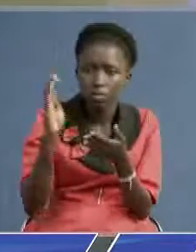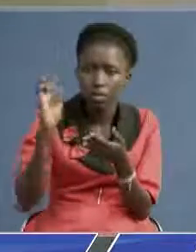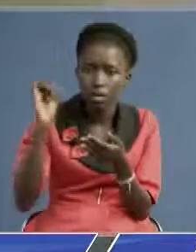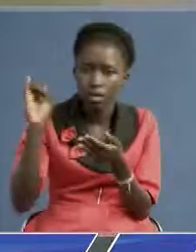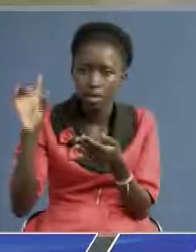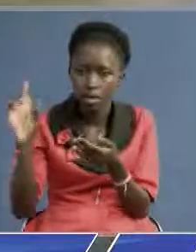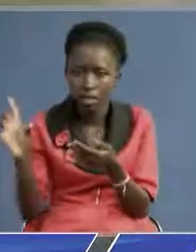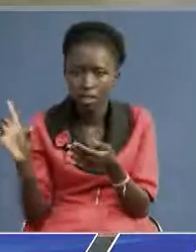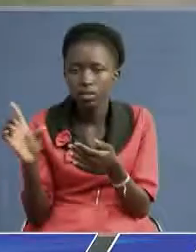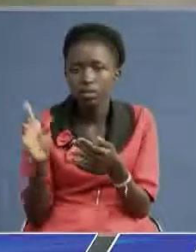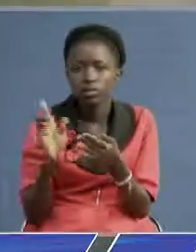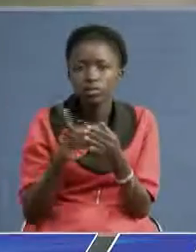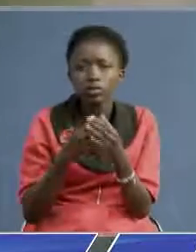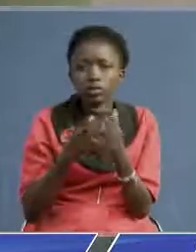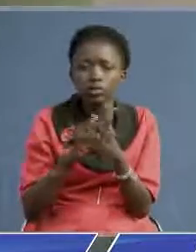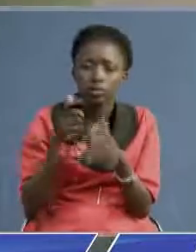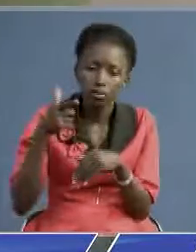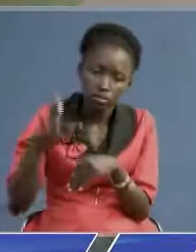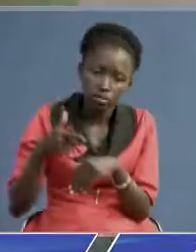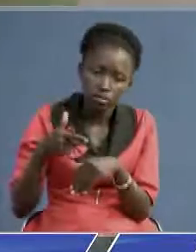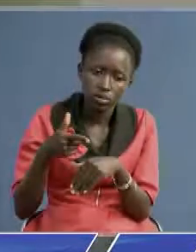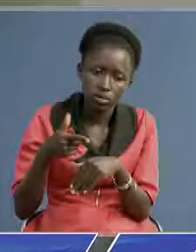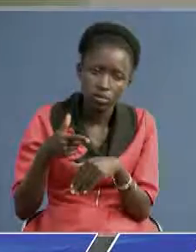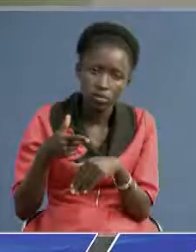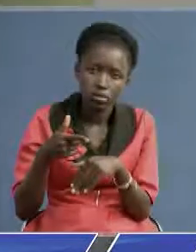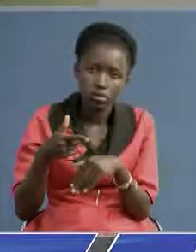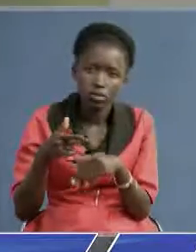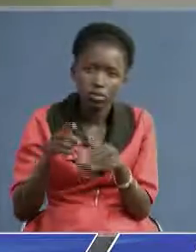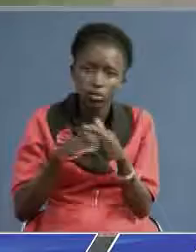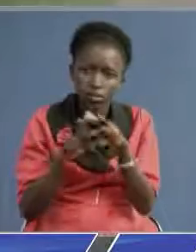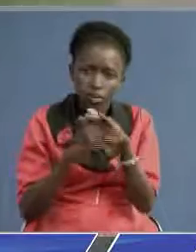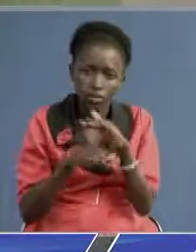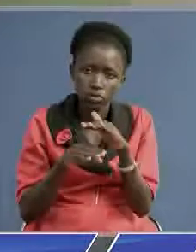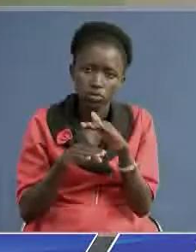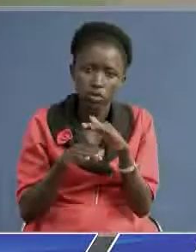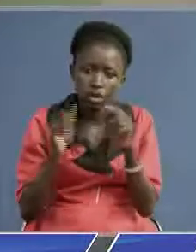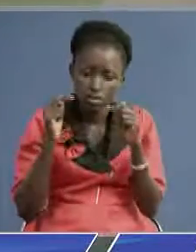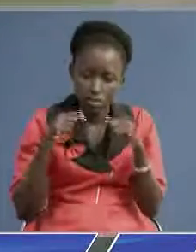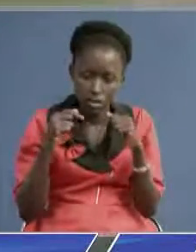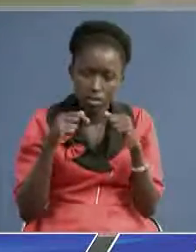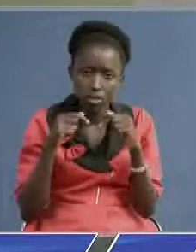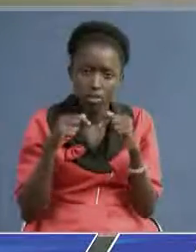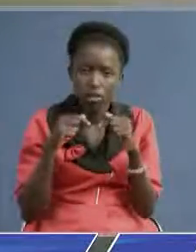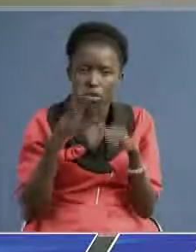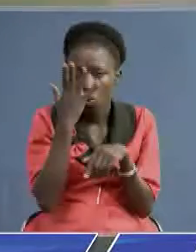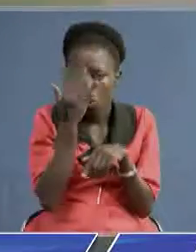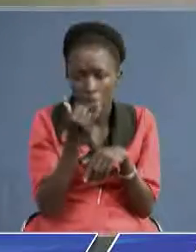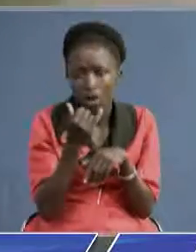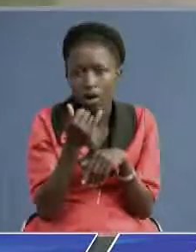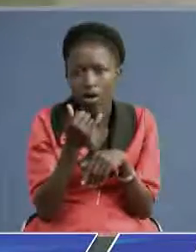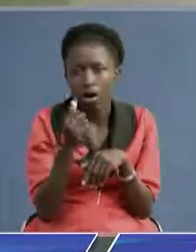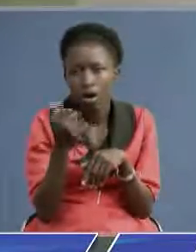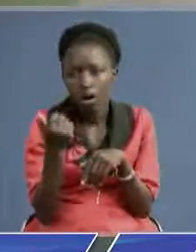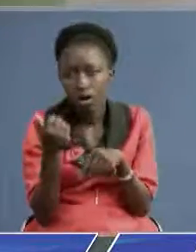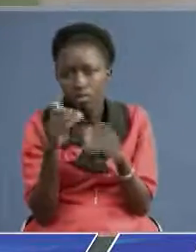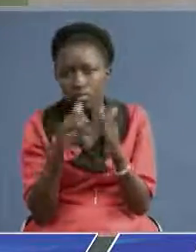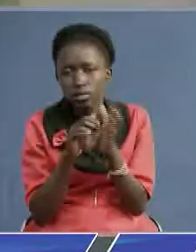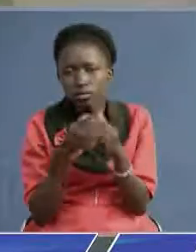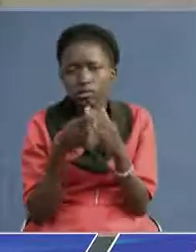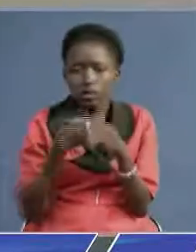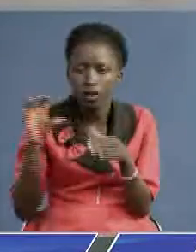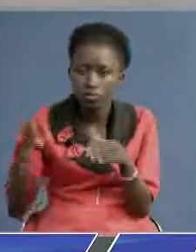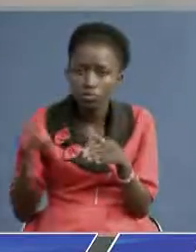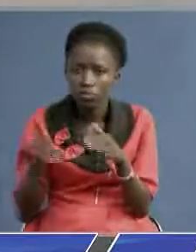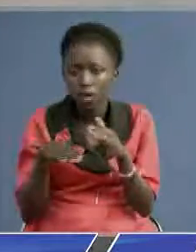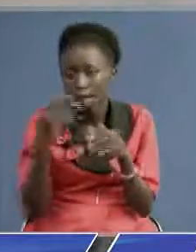bill, bei ya mafuta ikashuka immediately. Mbona wale walipandisha nauli ya